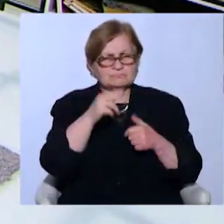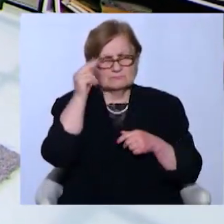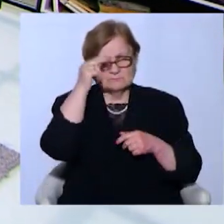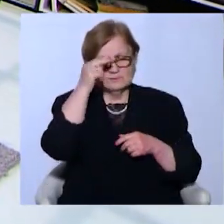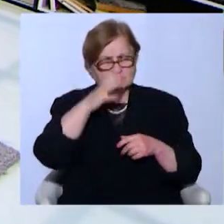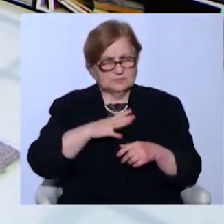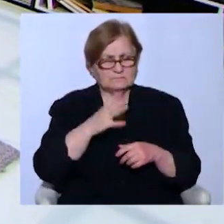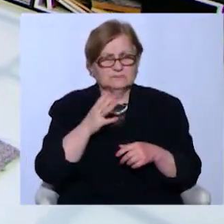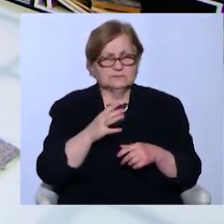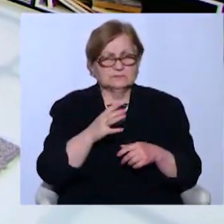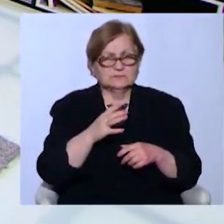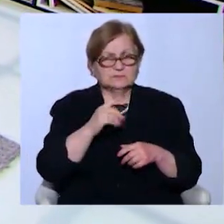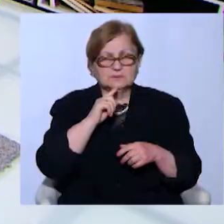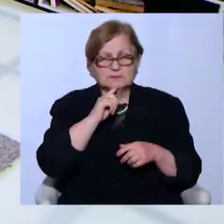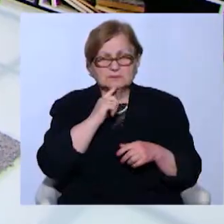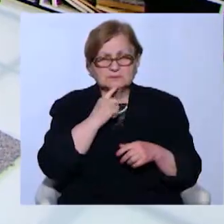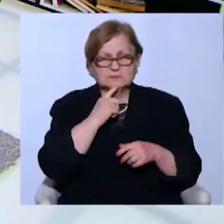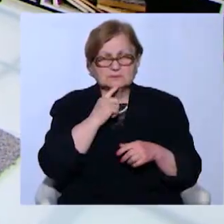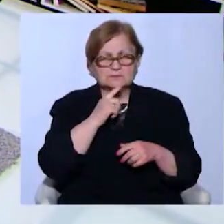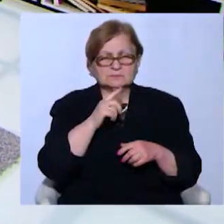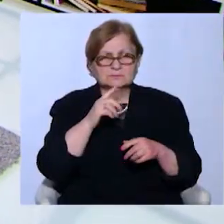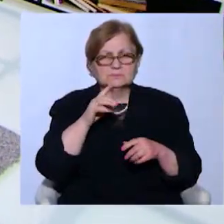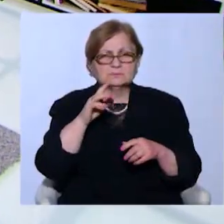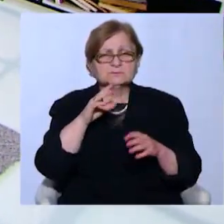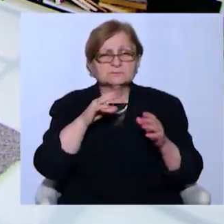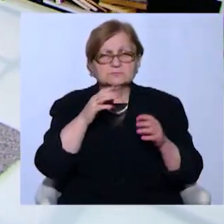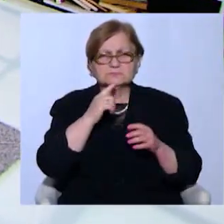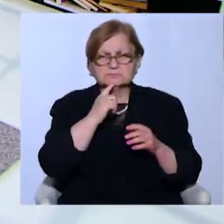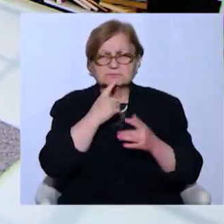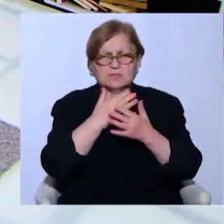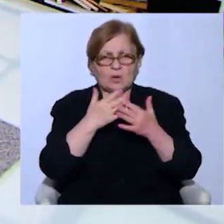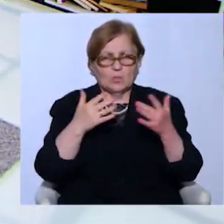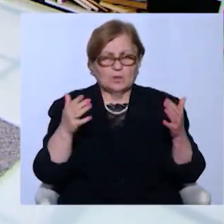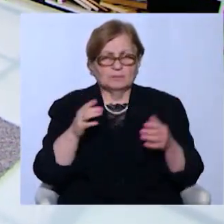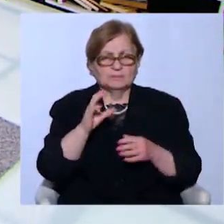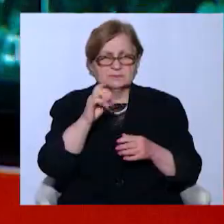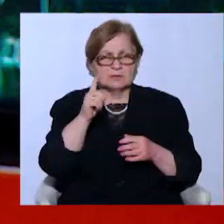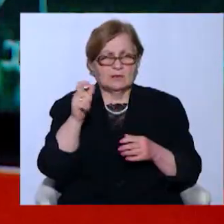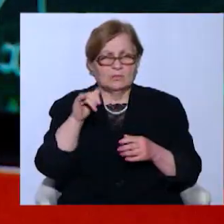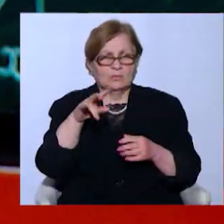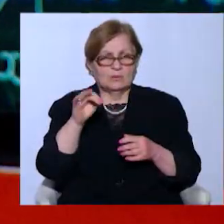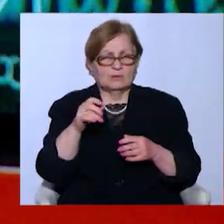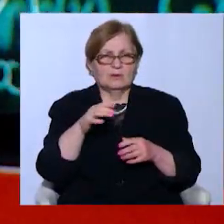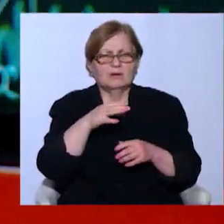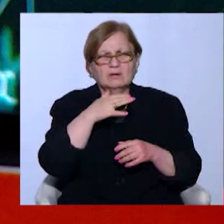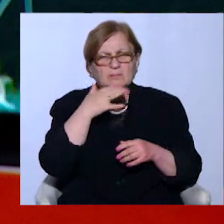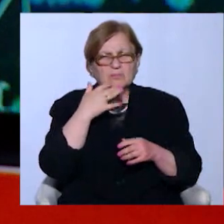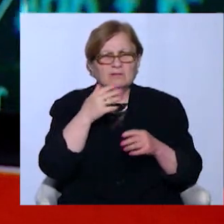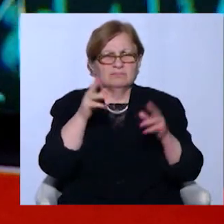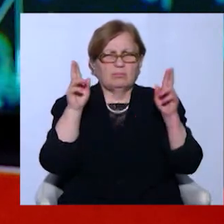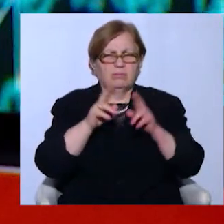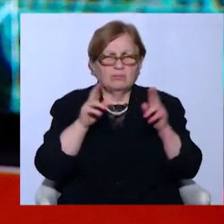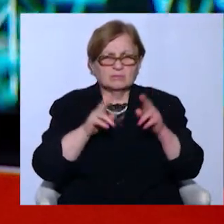შეისწავლეთ სივრცულის ხეულები. მე დღეს ამიტომ დიდად თეორიებით და ფორმულებით და მითუმეტეს